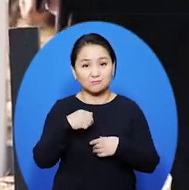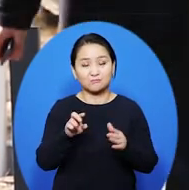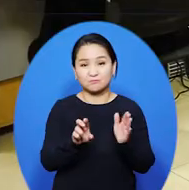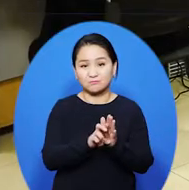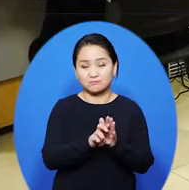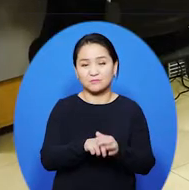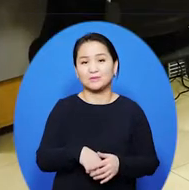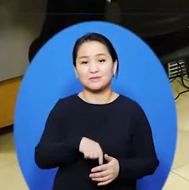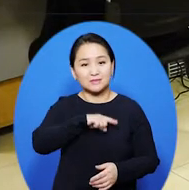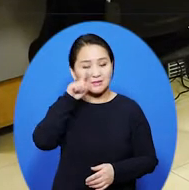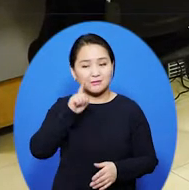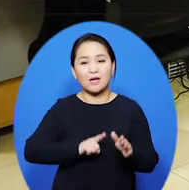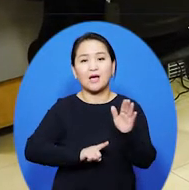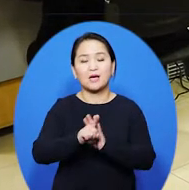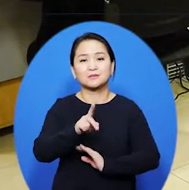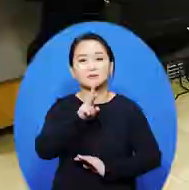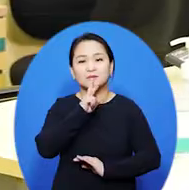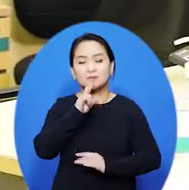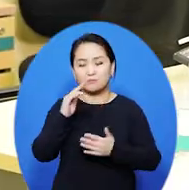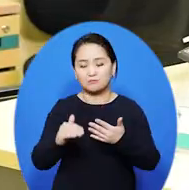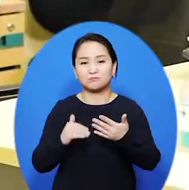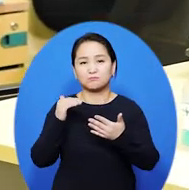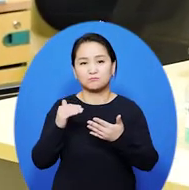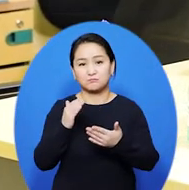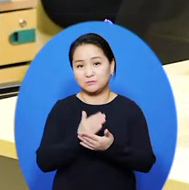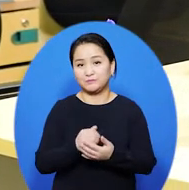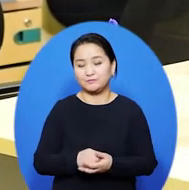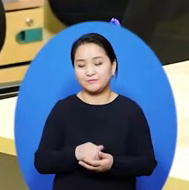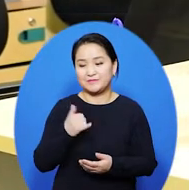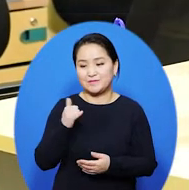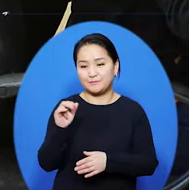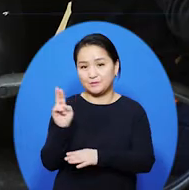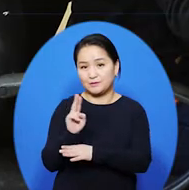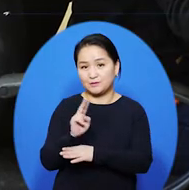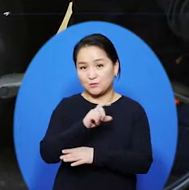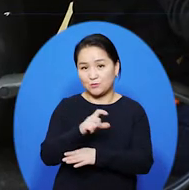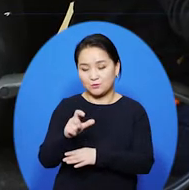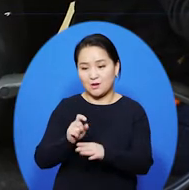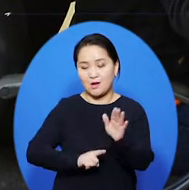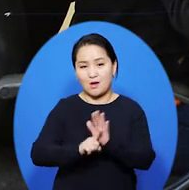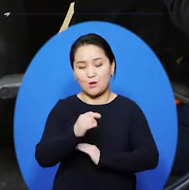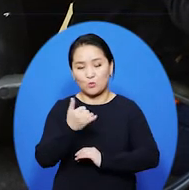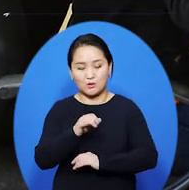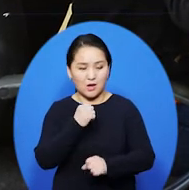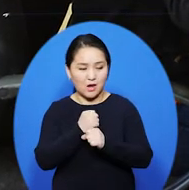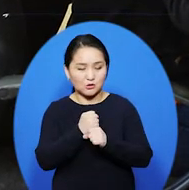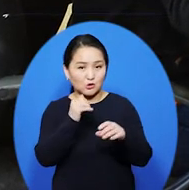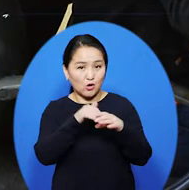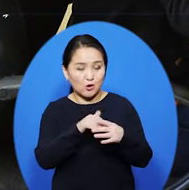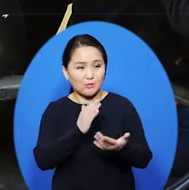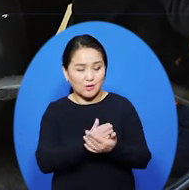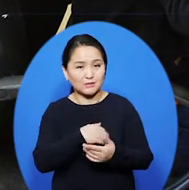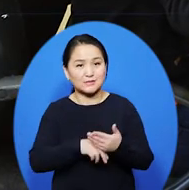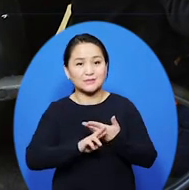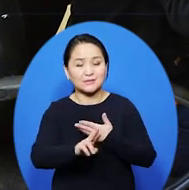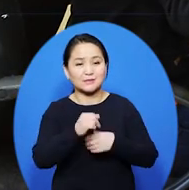олж авсан залуучуудын анхны цалин өндрөөр тогтддог байна. Зарим дадлагчгийн хувьд анх удаа ажлын орчинд орж